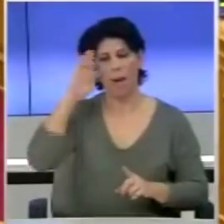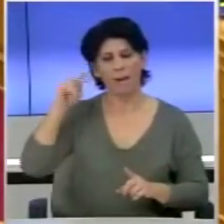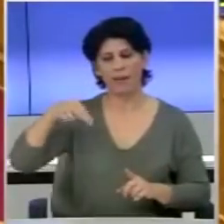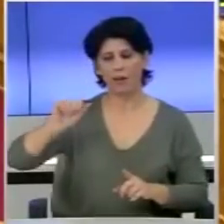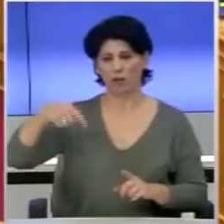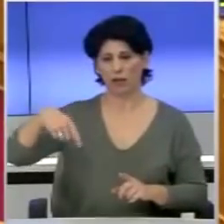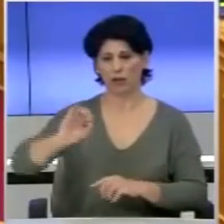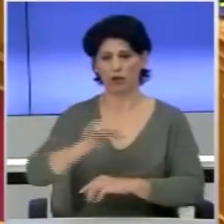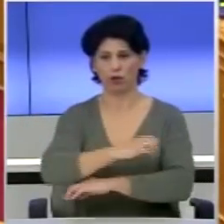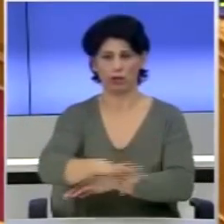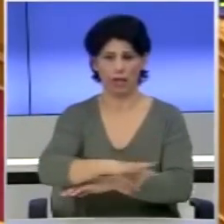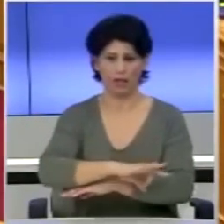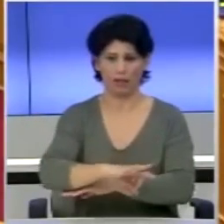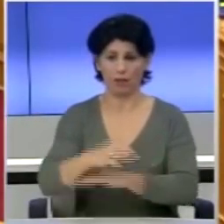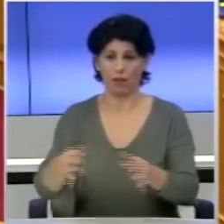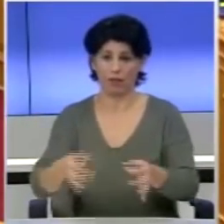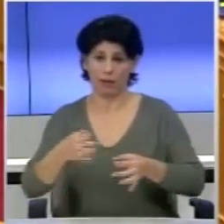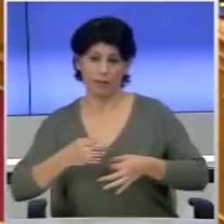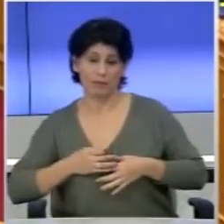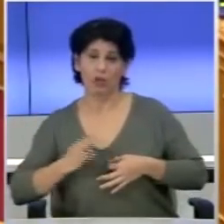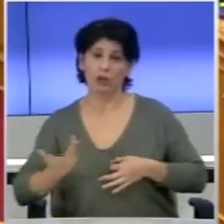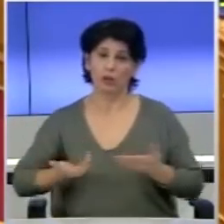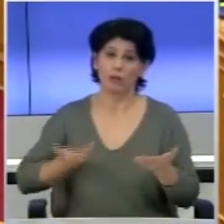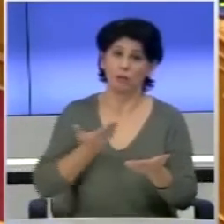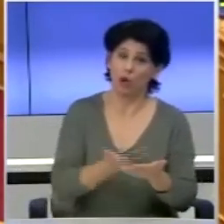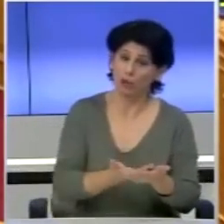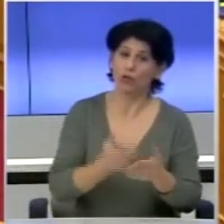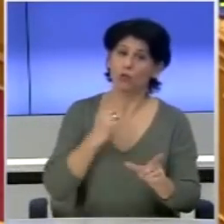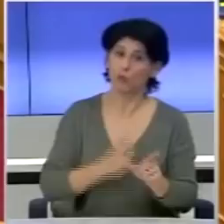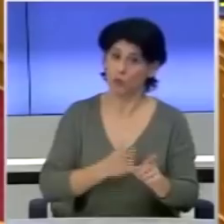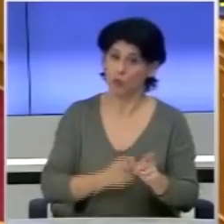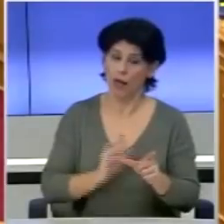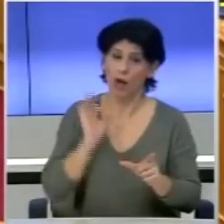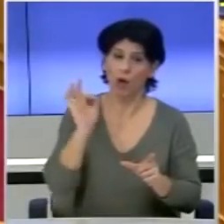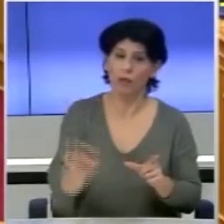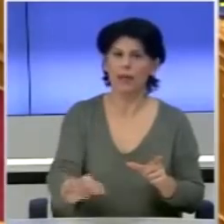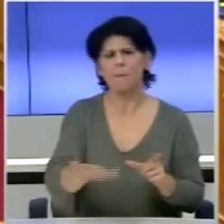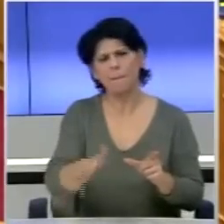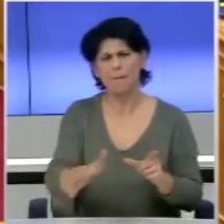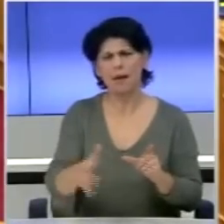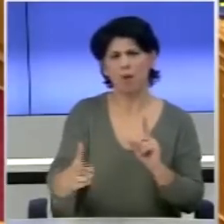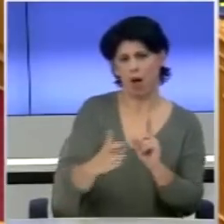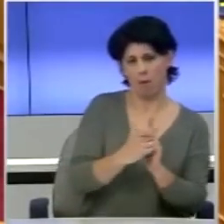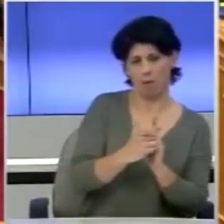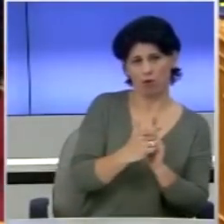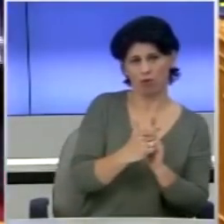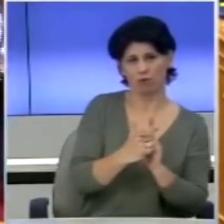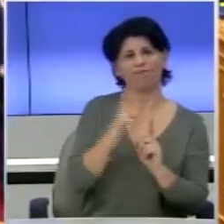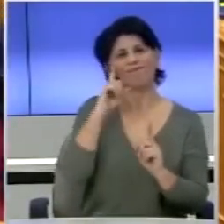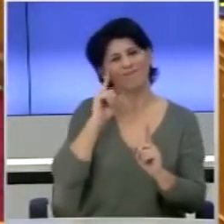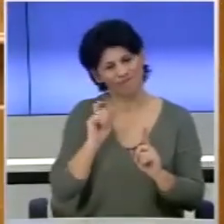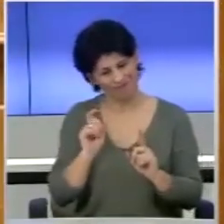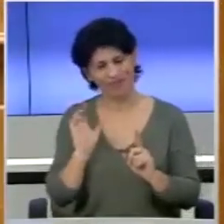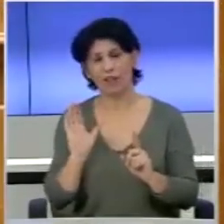αμερικανονατοϊκών σχεδιασμών. Θα μας πείτε ότι η πρόταση του ΚΚΕ οδηγεί περίπου στην απομόνωση.